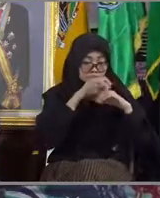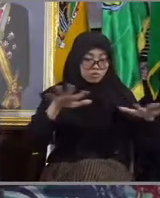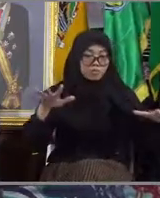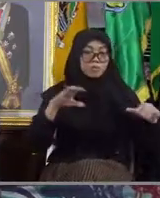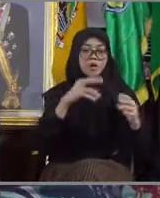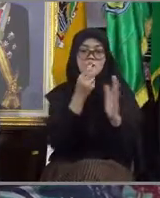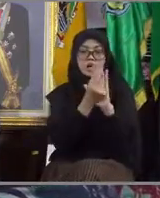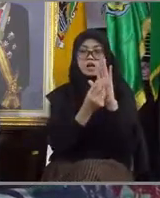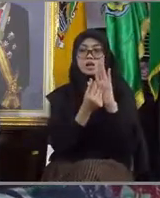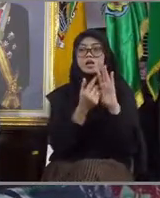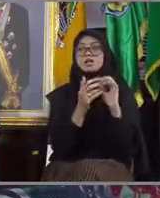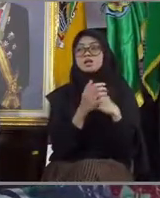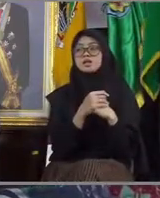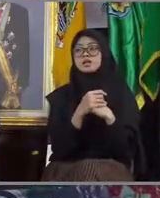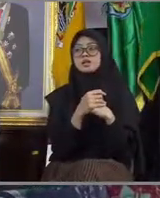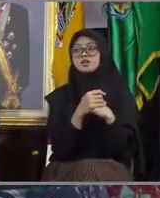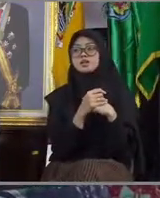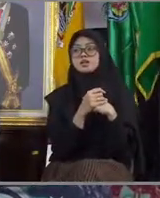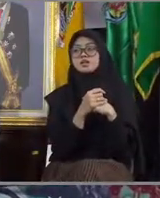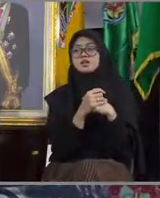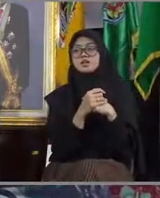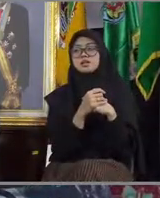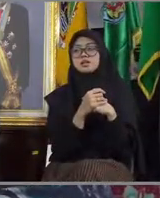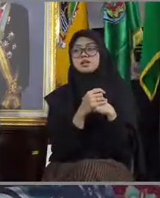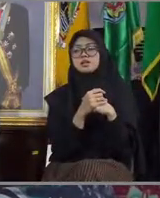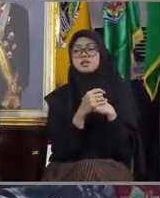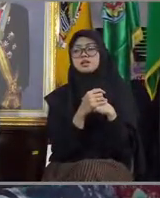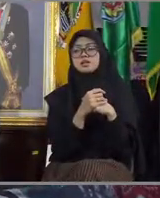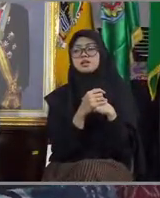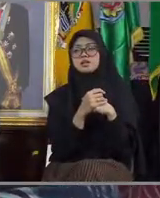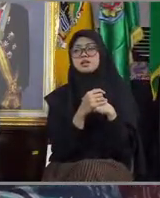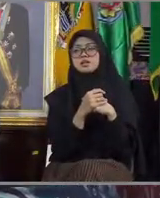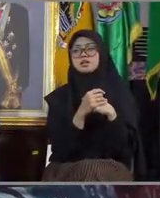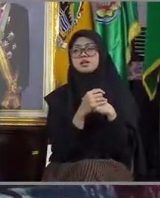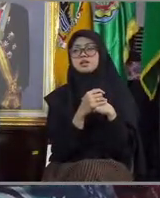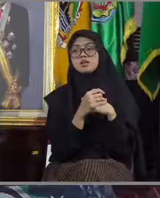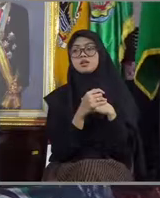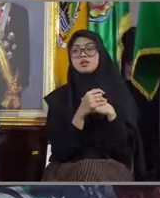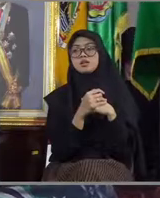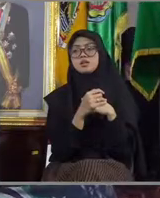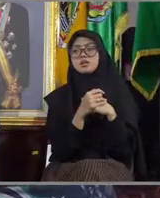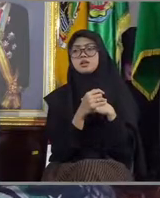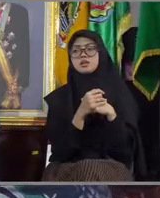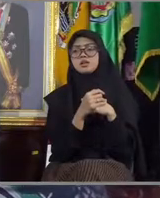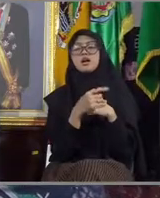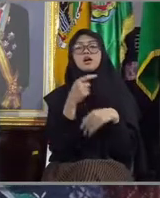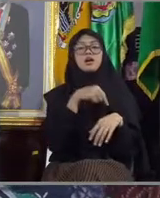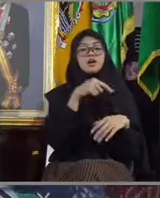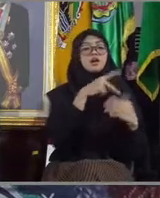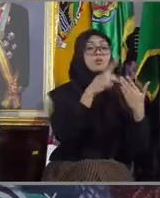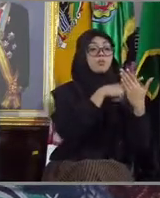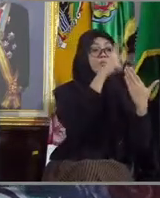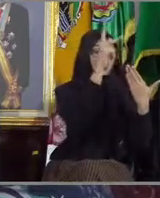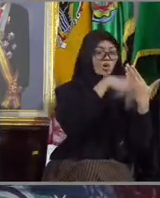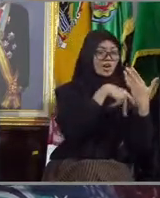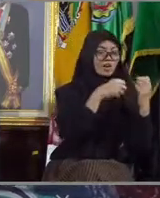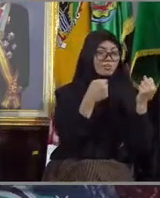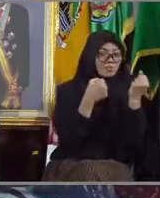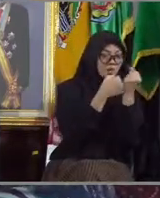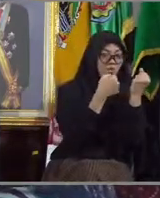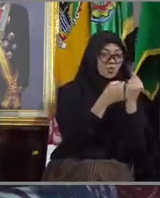tersebut. Kurang gitu ya, kurang ya? Bukan masalah kurang Bapak, tapi pro kepada difabel. Dalam